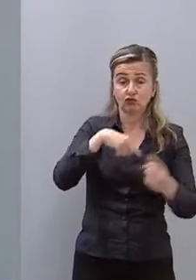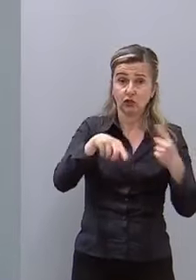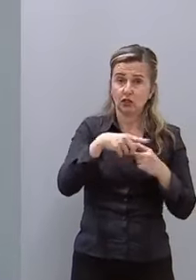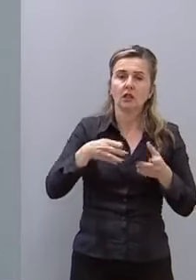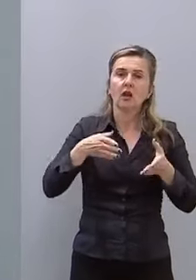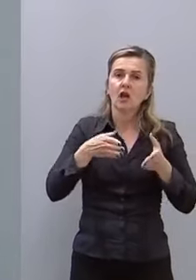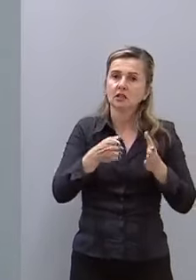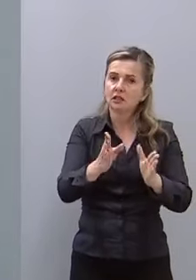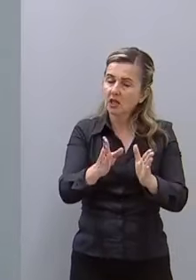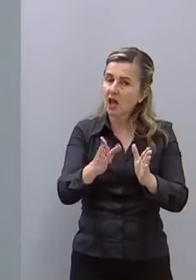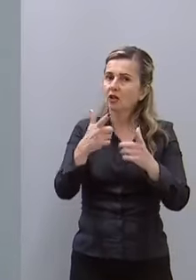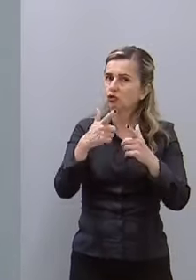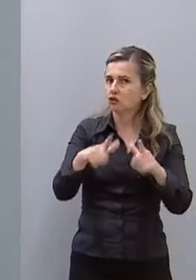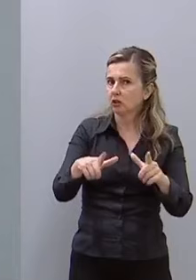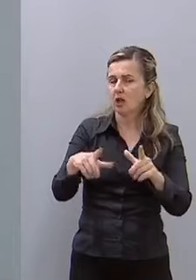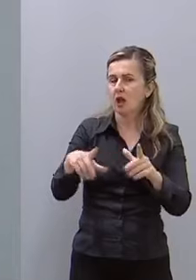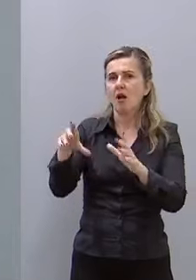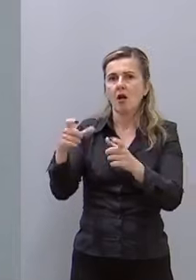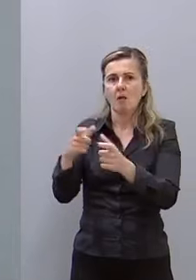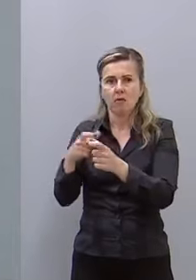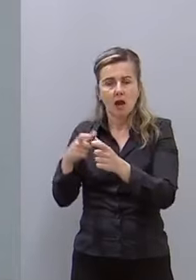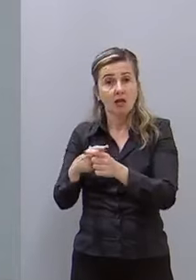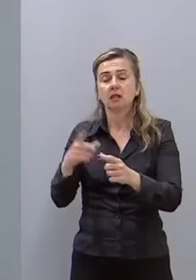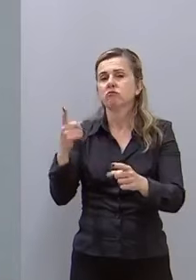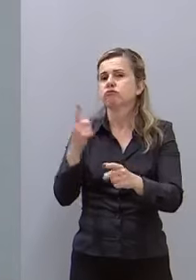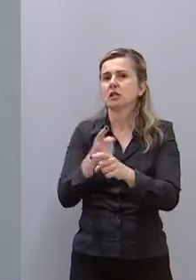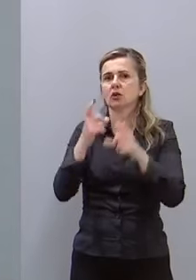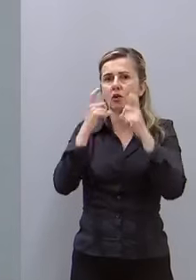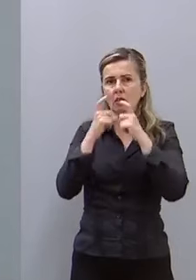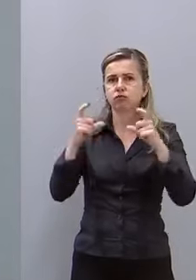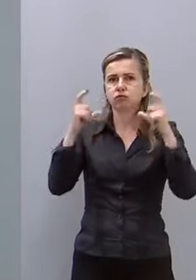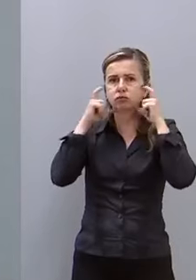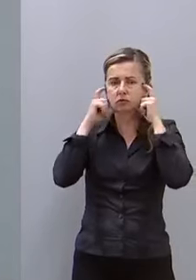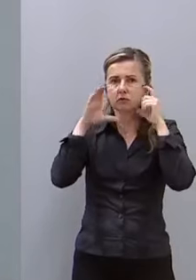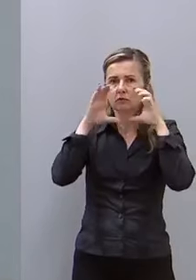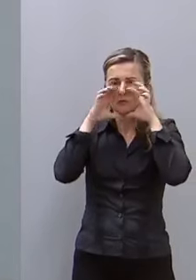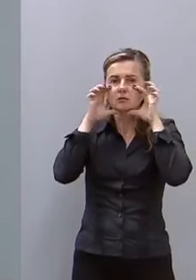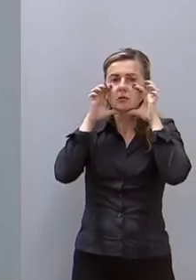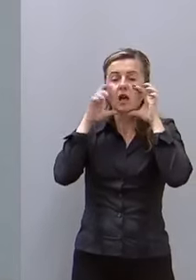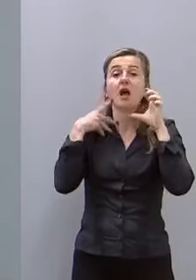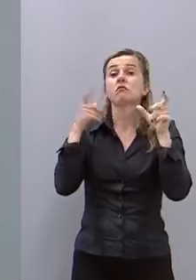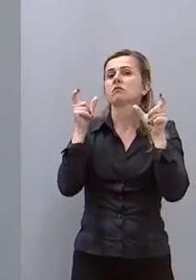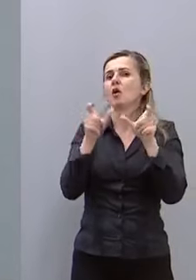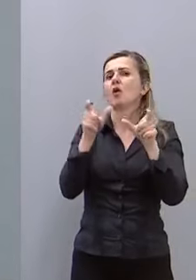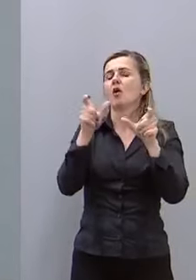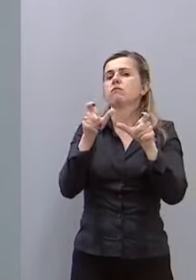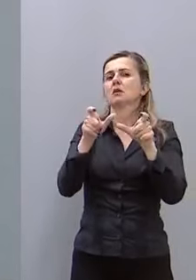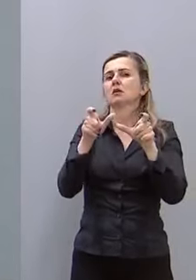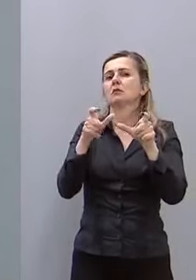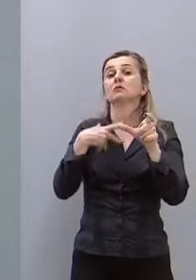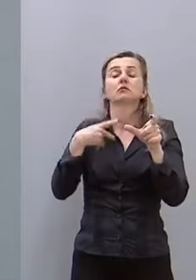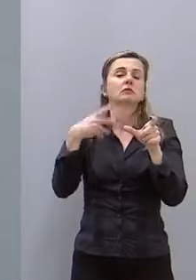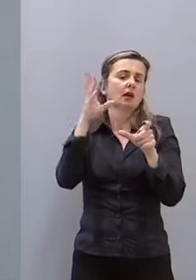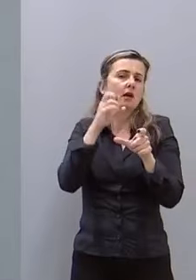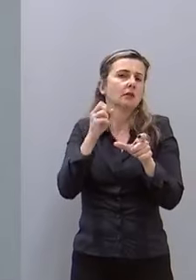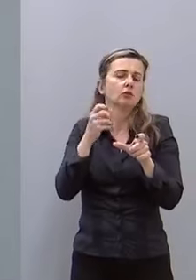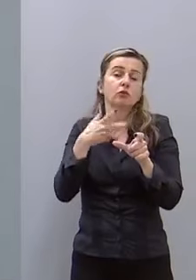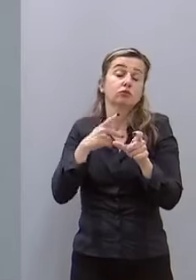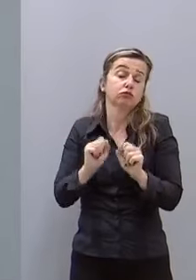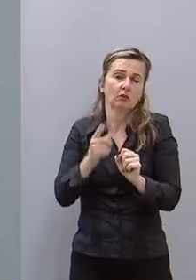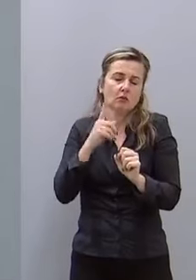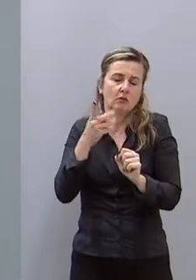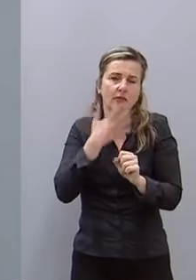della propria città del proprio paese si deve indossare è un obbligo capisco che può non